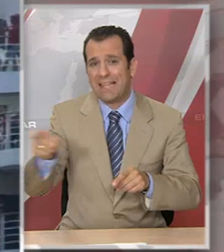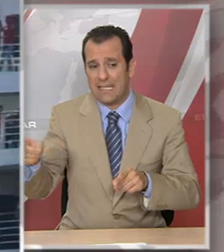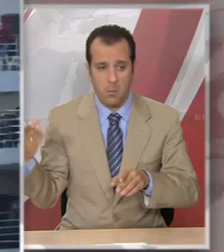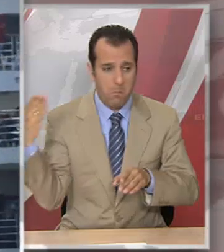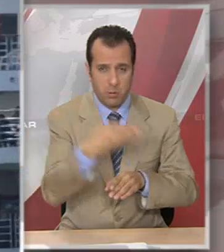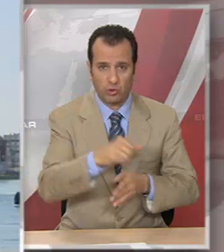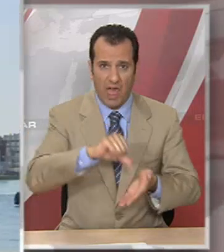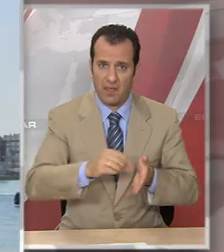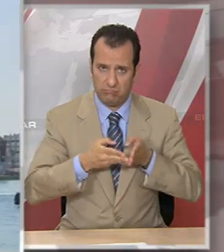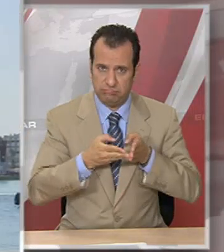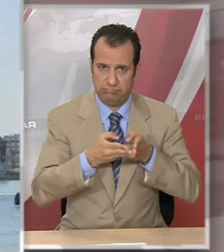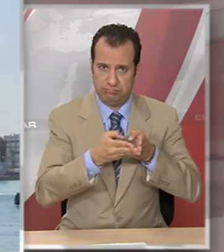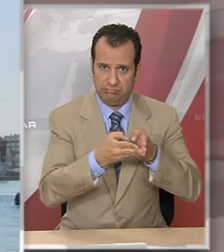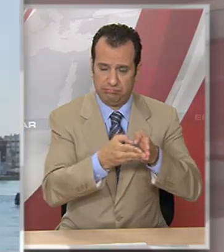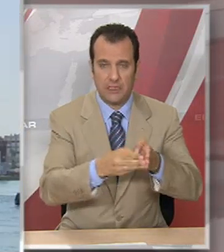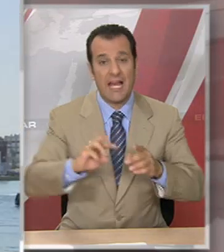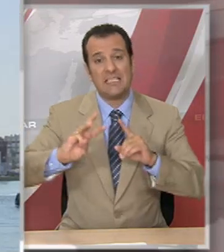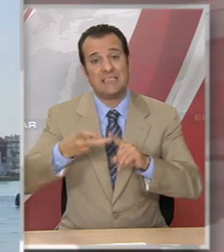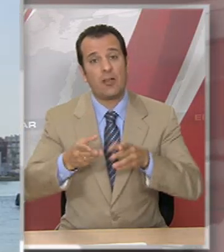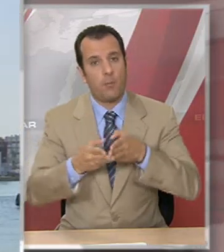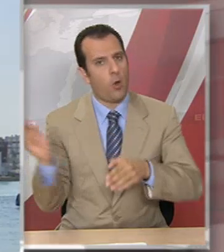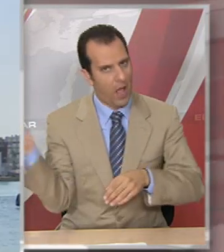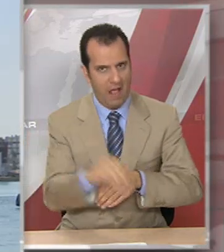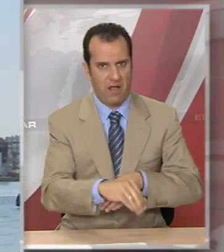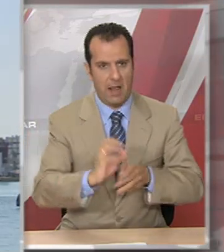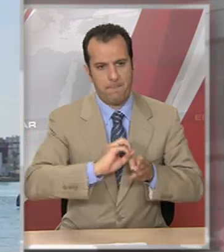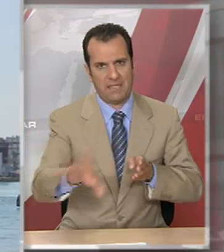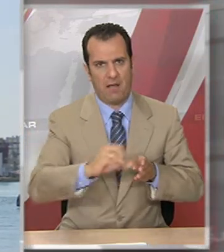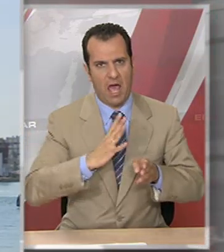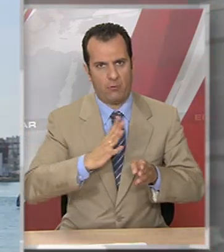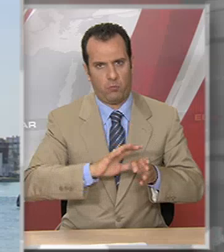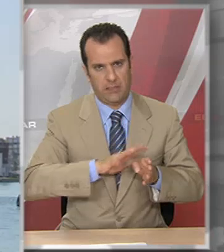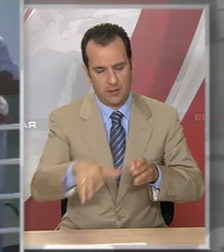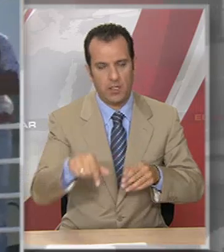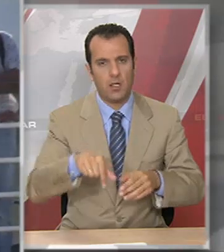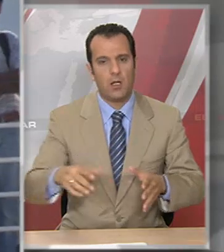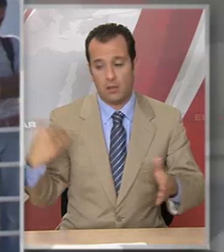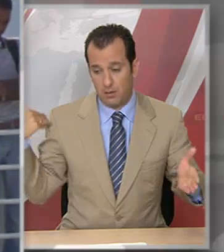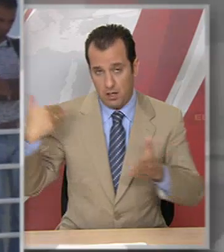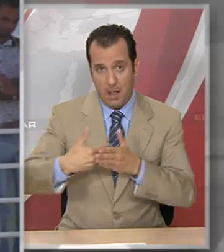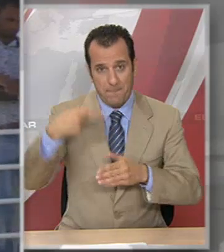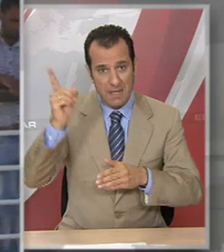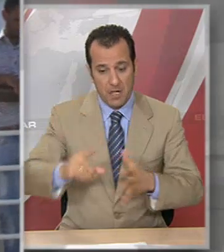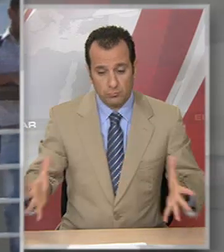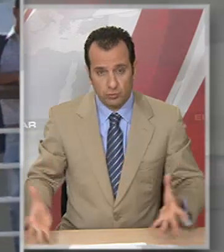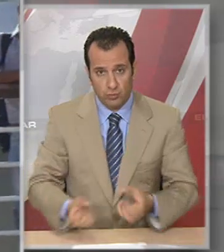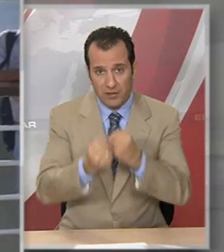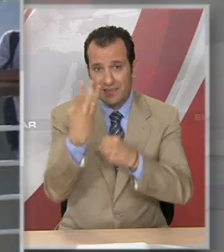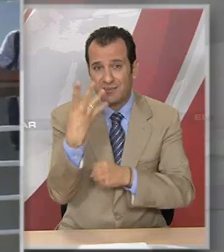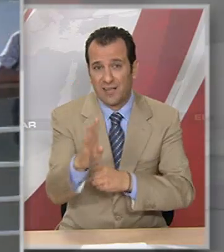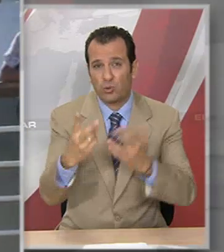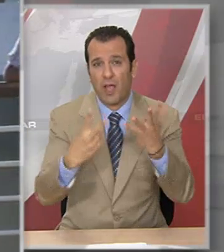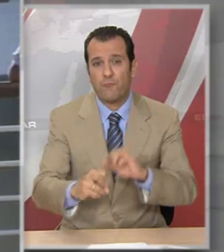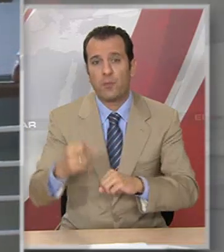στην επιχείρηση μεταφοράς συμμετέχει από σήμερα και τρίτο επιβατικό πλοίο. Άνδρες του λιμενικού διέσωσαν το τελευταίο 24ωρο